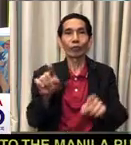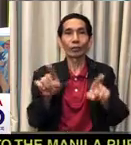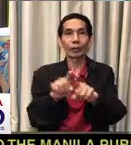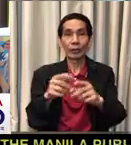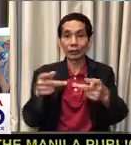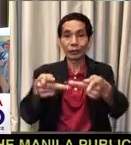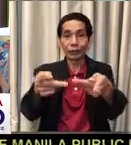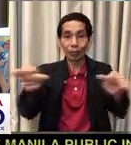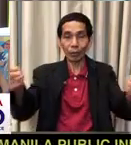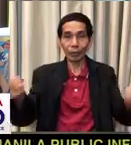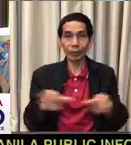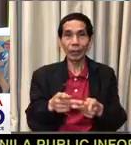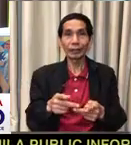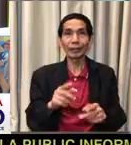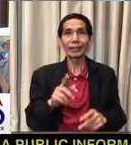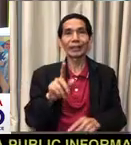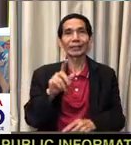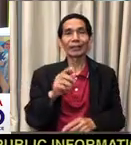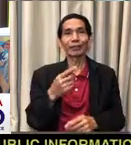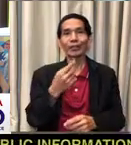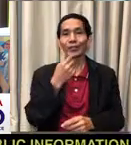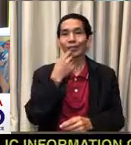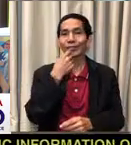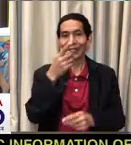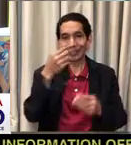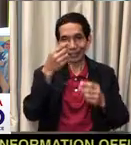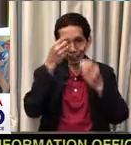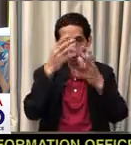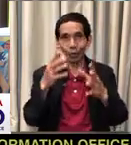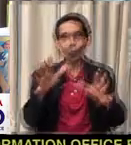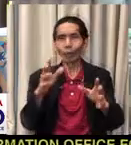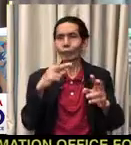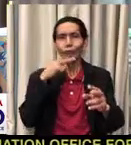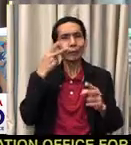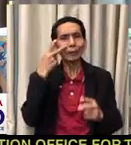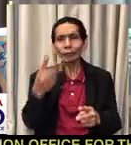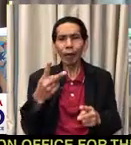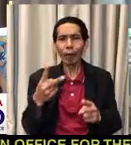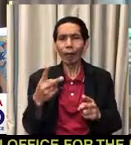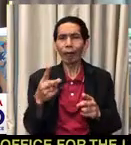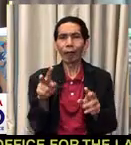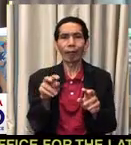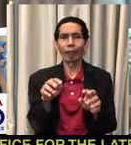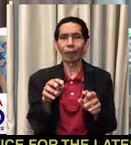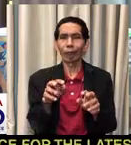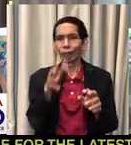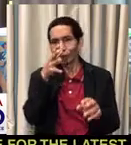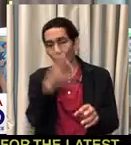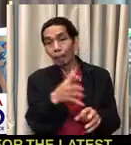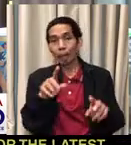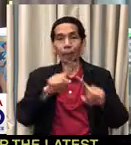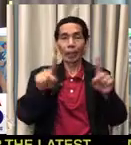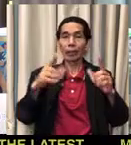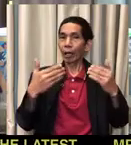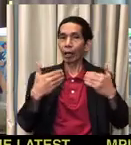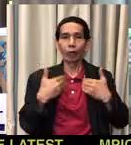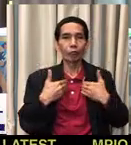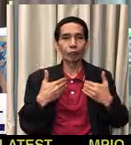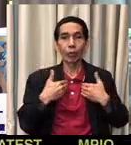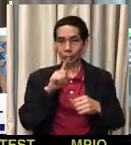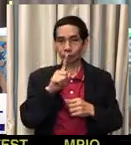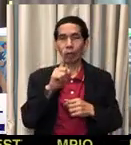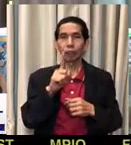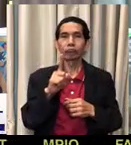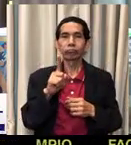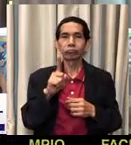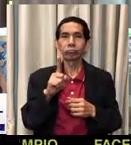Itong area na ito, ito tip ha, walang pumapansin dito. Pero meron doong